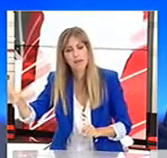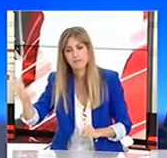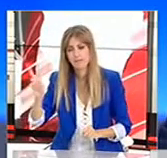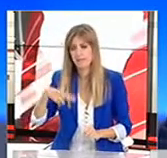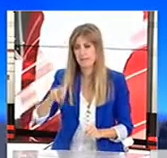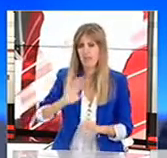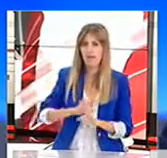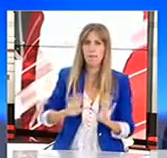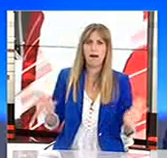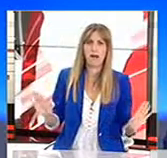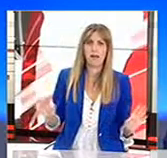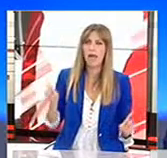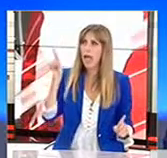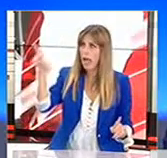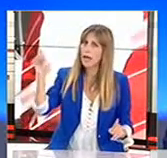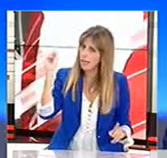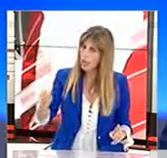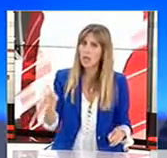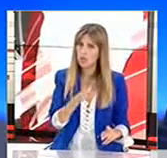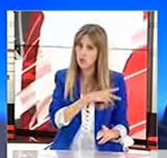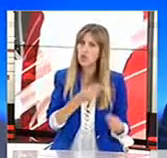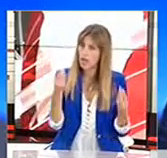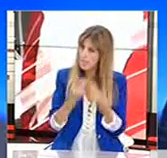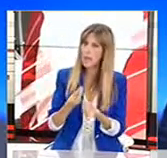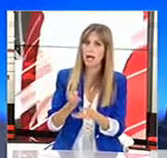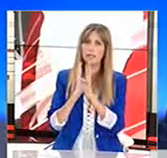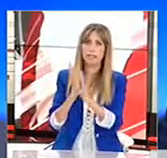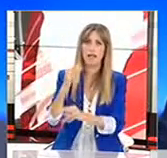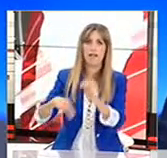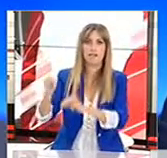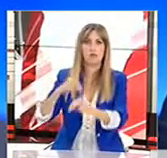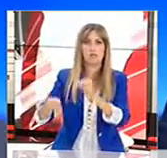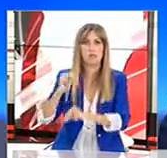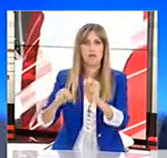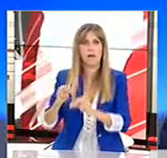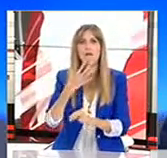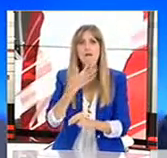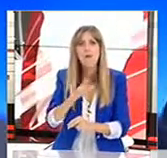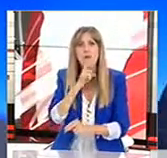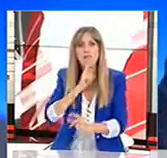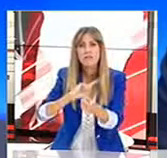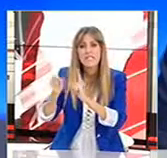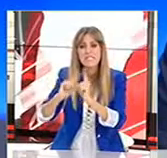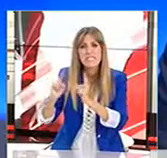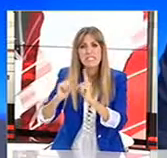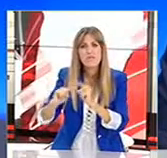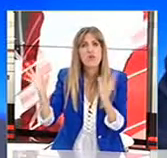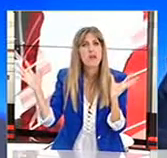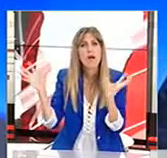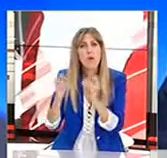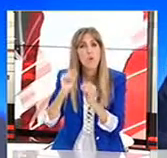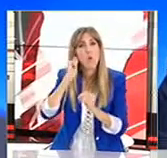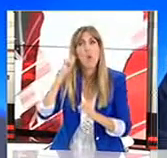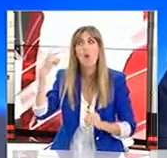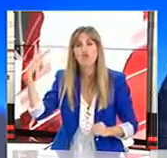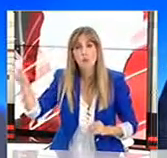μας ορθώς κάνουν δημοψήφισμα. Ορθώς κάνουν δημοψήφισμα, διότι η συμφωνία αυτή τους αναγκάζει να αλλάξουν το όνομά τους,